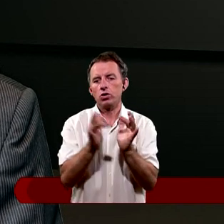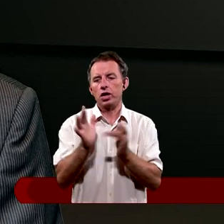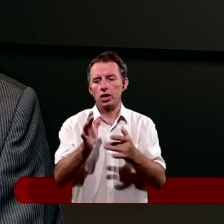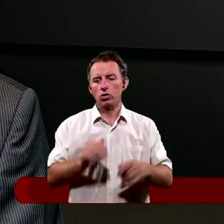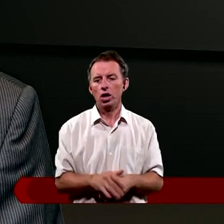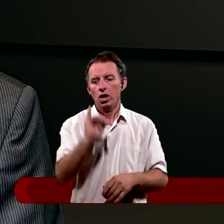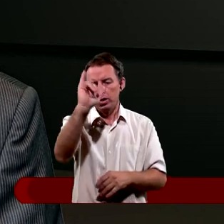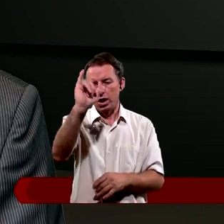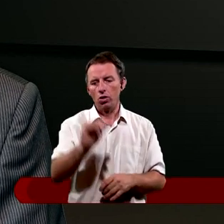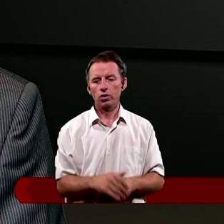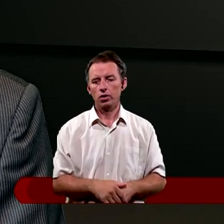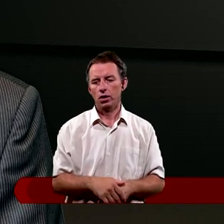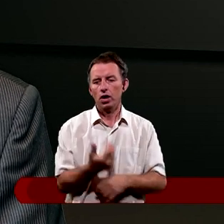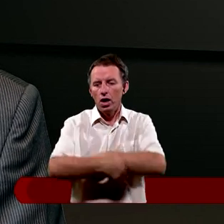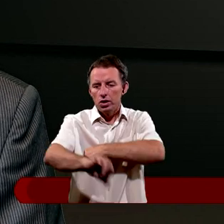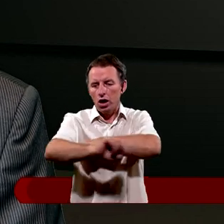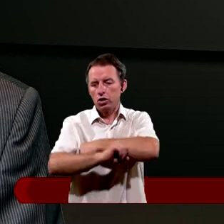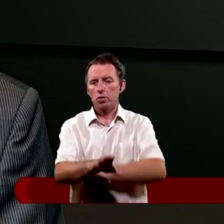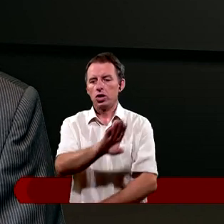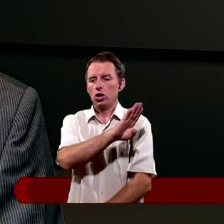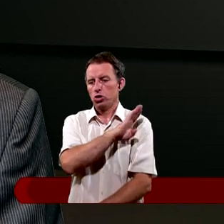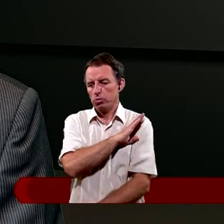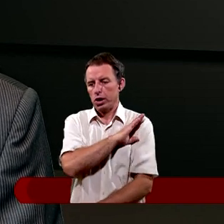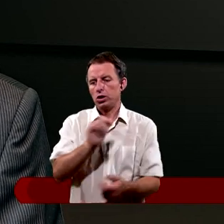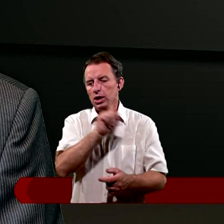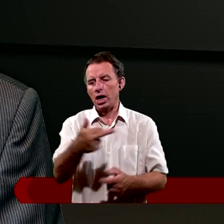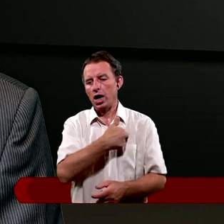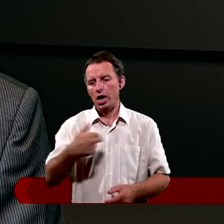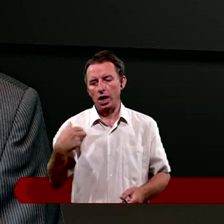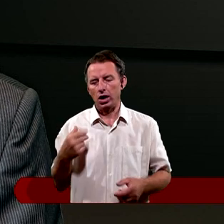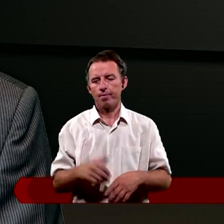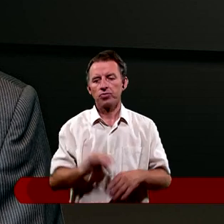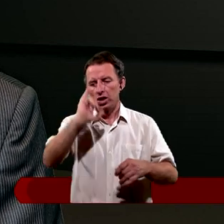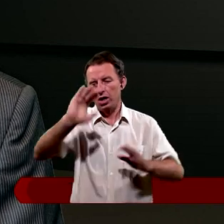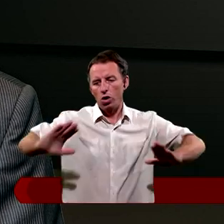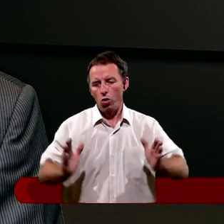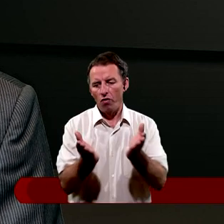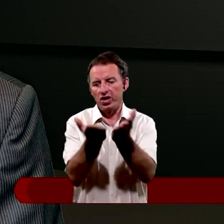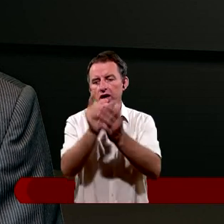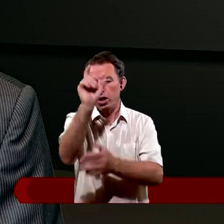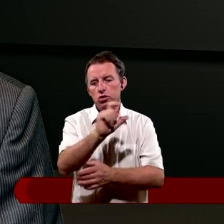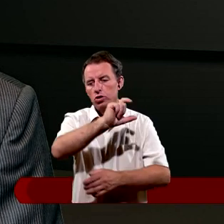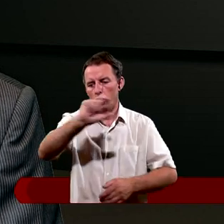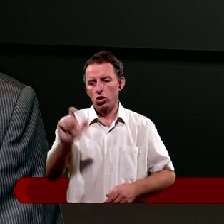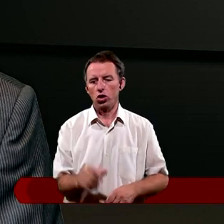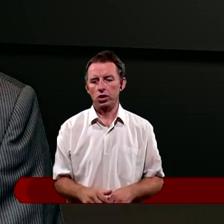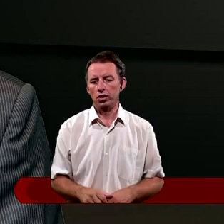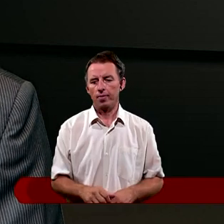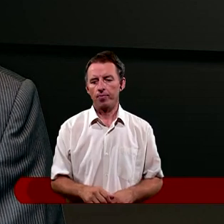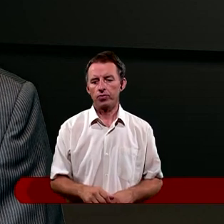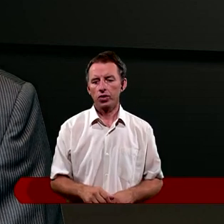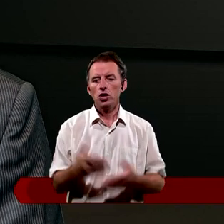Chrystusa i Jego zastępcza śmierć za nas. Jego ofiara na krzyżu